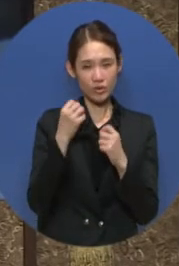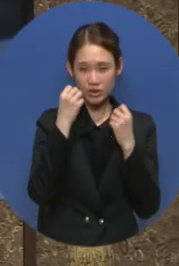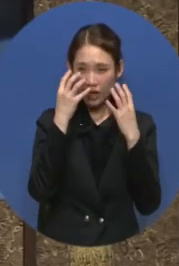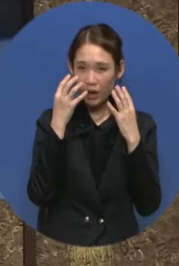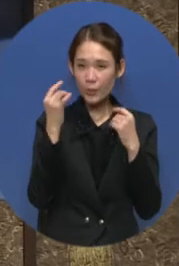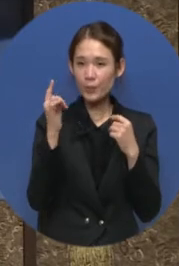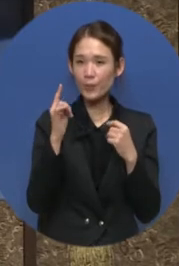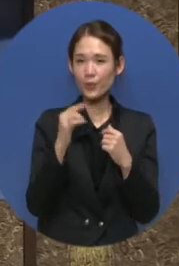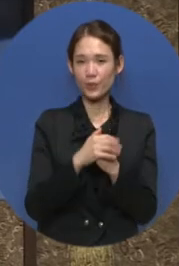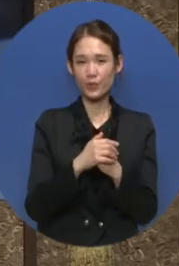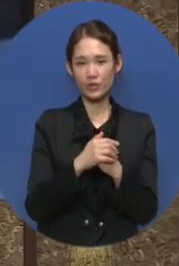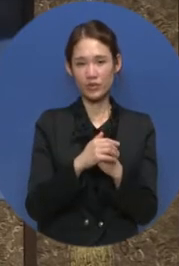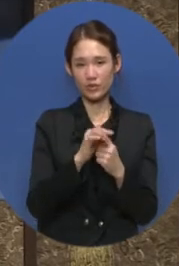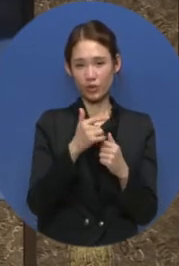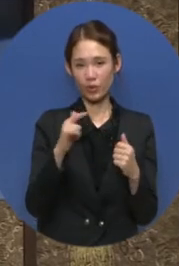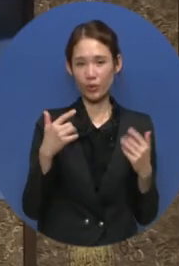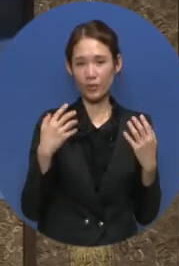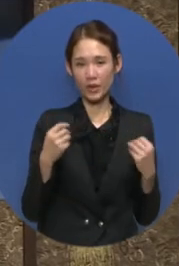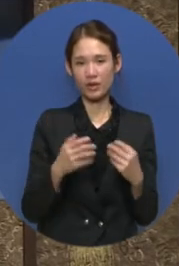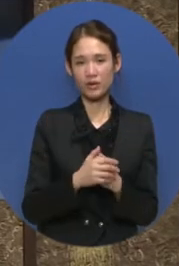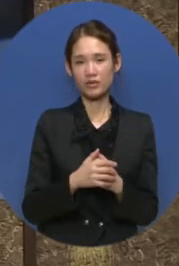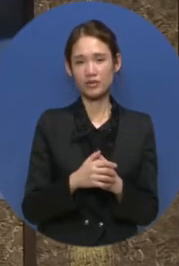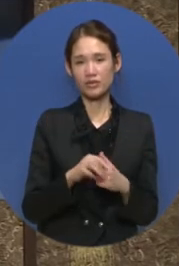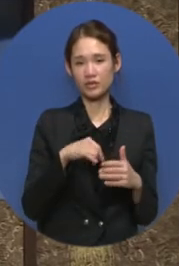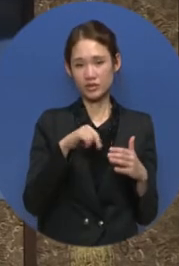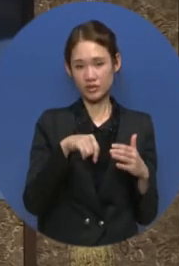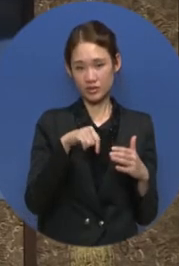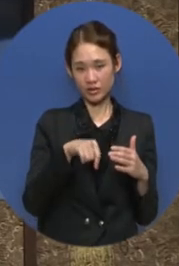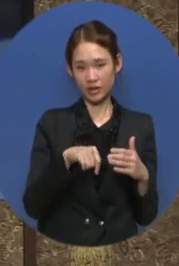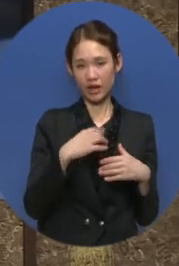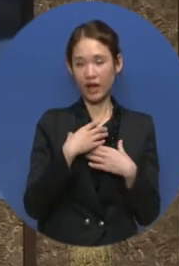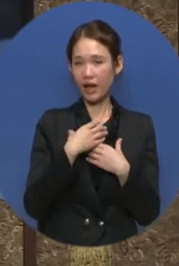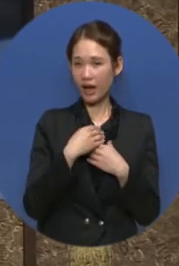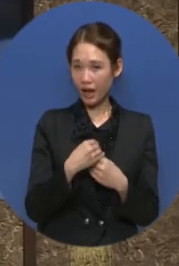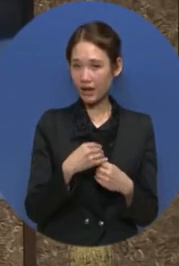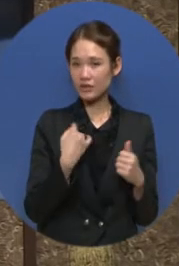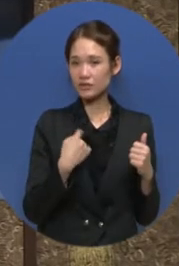있던데 여러 가지 교육이 많더라고요. 예예. 그 교육 중에